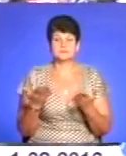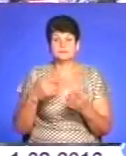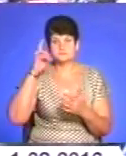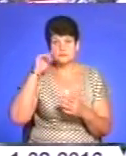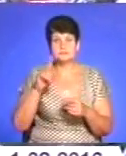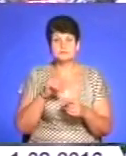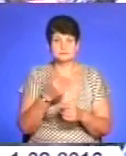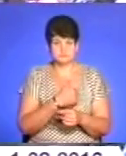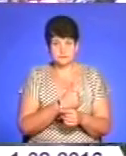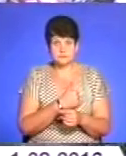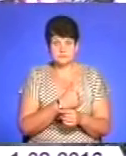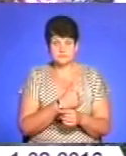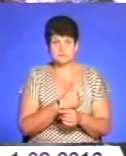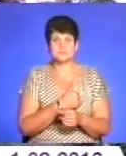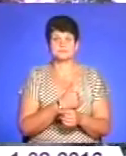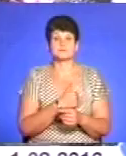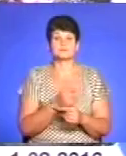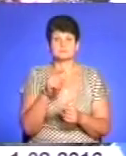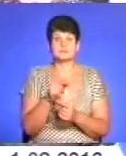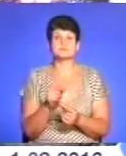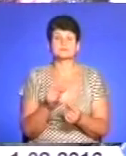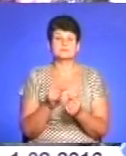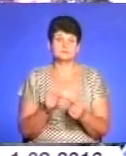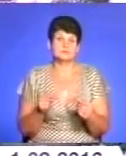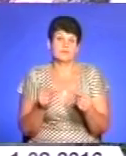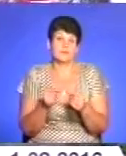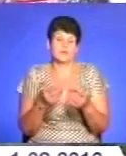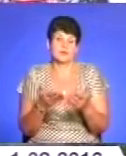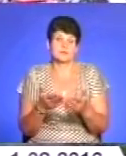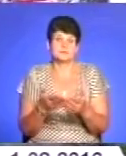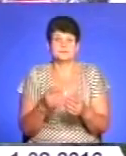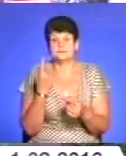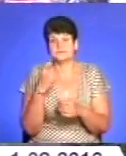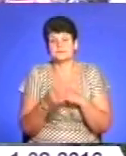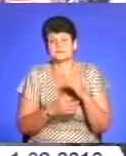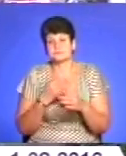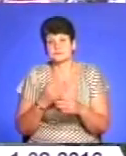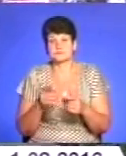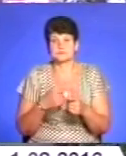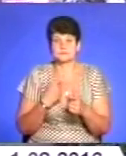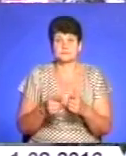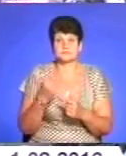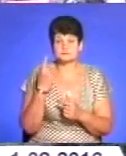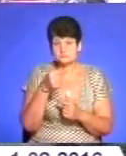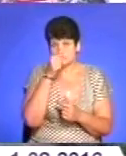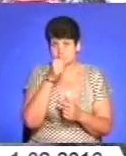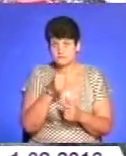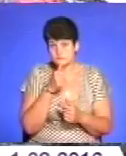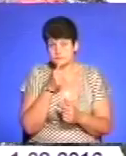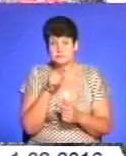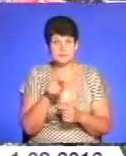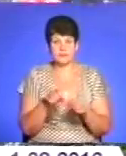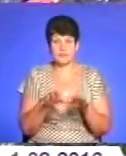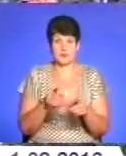чого хочуть, вони, відповідно, чи за добу, чи за місяць їхнє рішення не